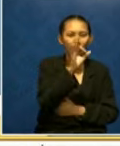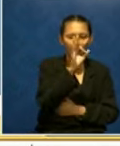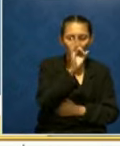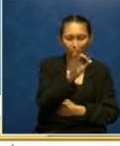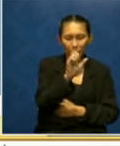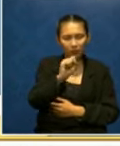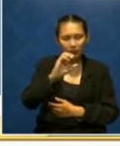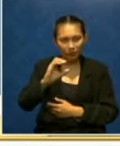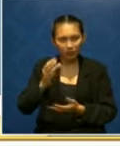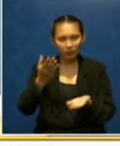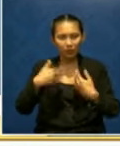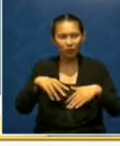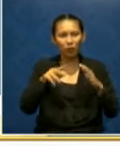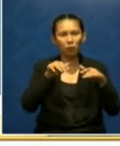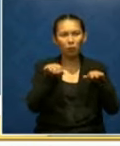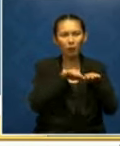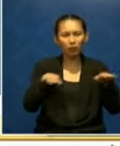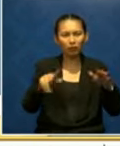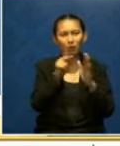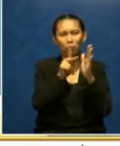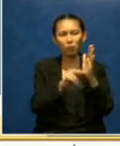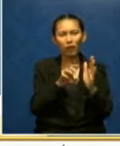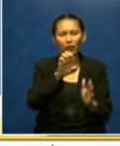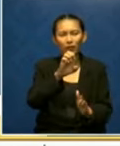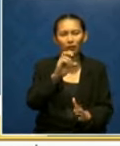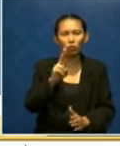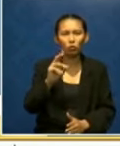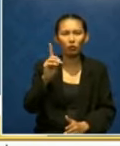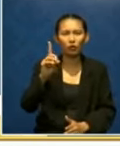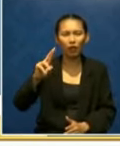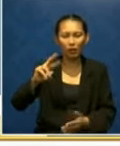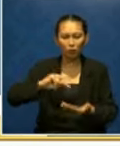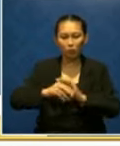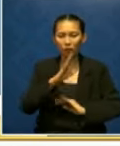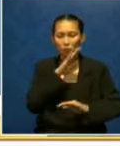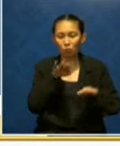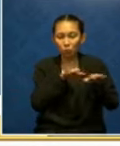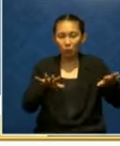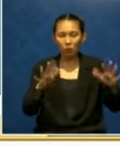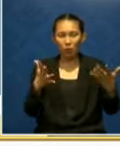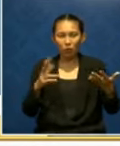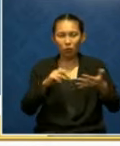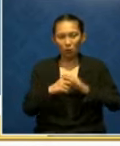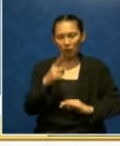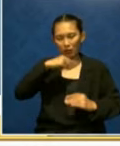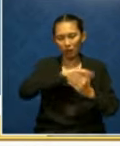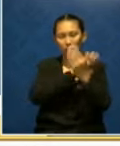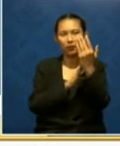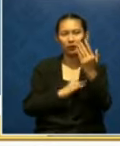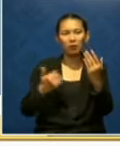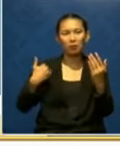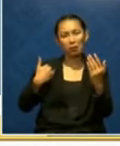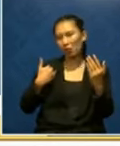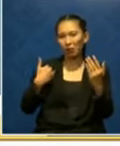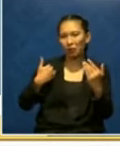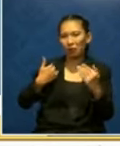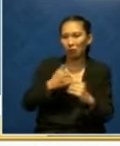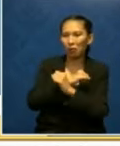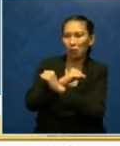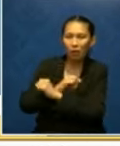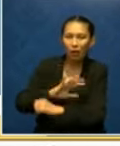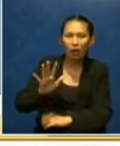มาตรฐานของกฎหมายของ udrมาแล้วนะคะคือต่อไปเนี่ยถ้าเราไม่มีมาตรฐานเหล่านี้ประเทศไทยเราจะถูกกีดกันในเรื่องของวัตถุ